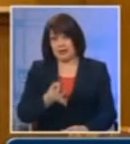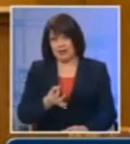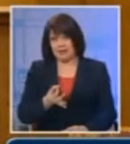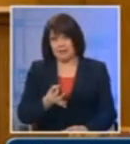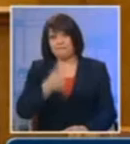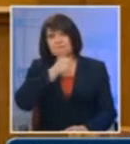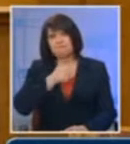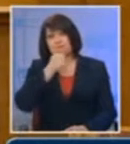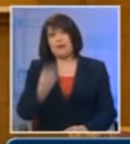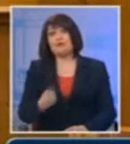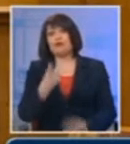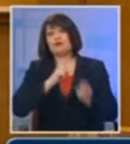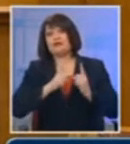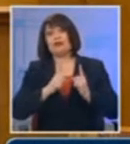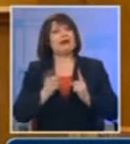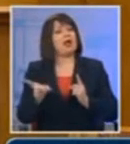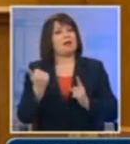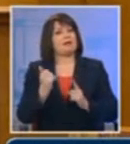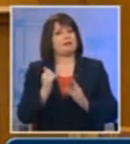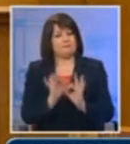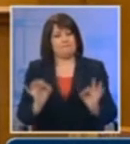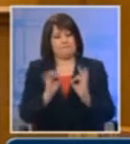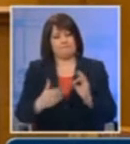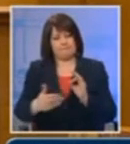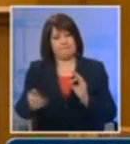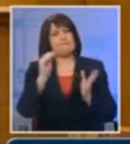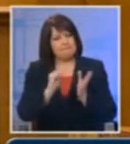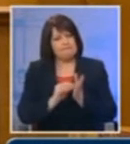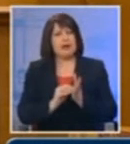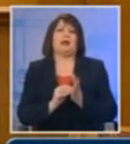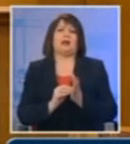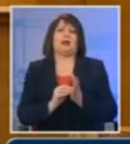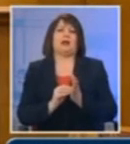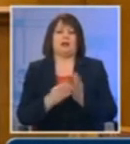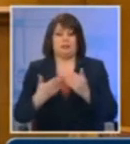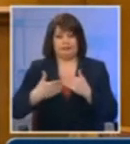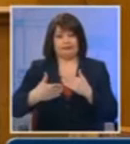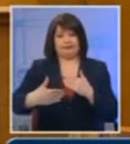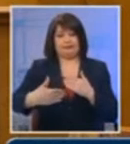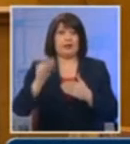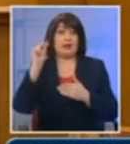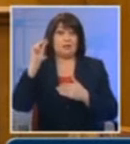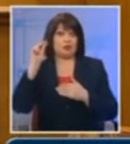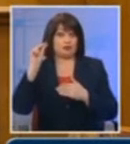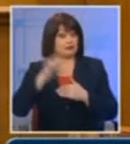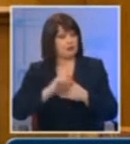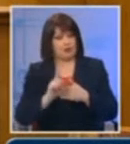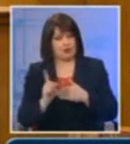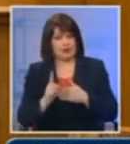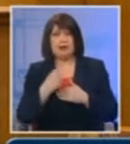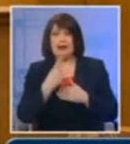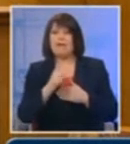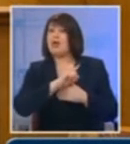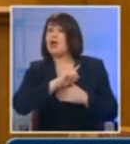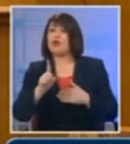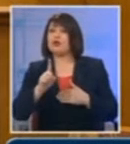ανοχή στη νέα συμφωνία που προετοιμάζει νέες, μεγάλες, μακροχρόνιες δεσμεύσεις. Γι' αυτό λέμε